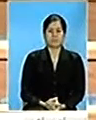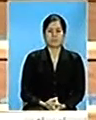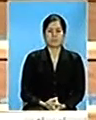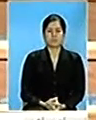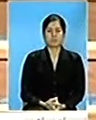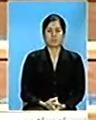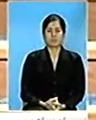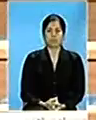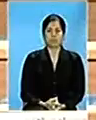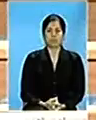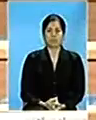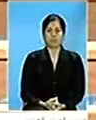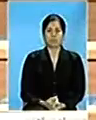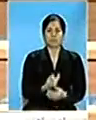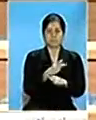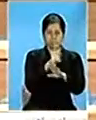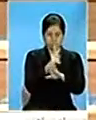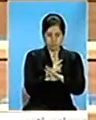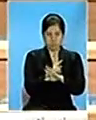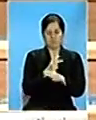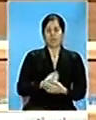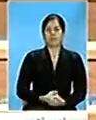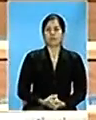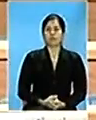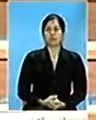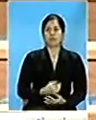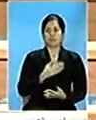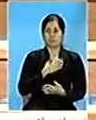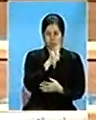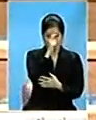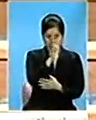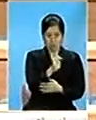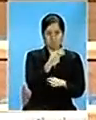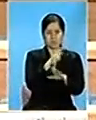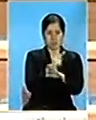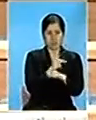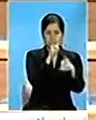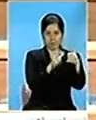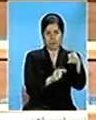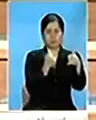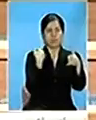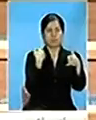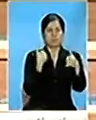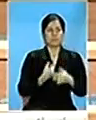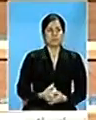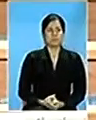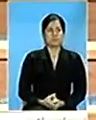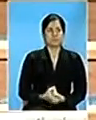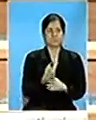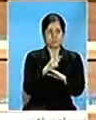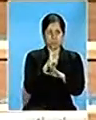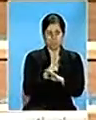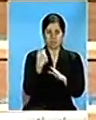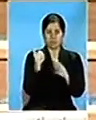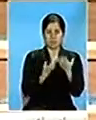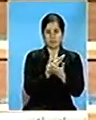ท่านประธานที่เคารพและผมก็เคารพจริงๆท่านประธานท่านนี้ท่านได้วินิจฉัยอย่างเป็นธรร